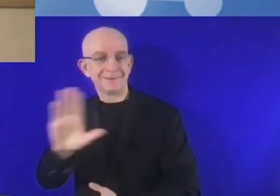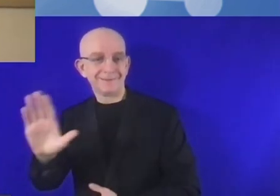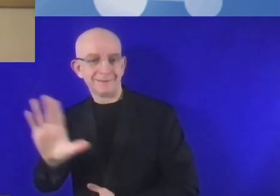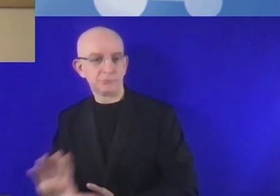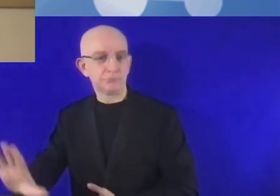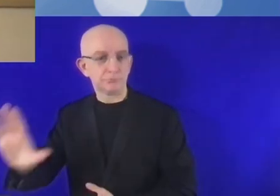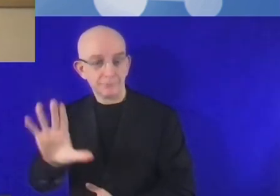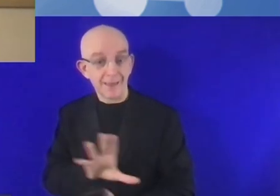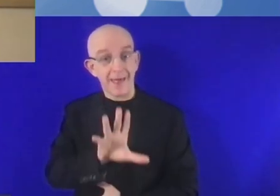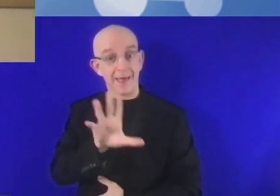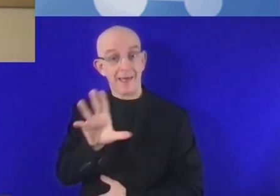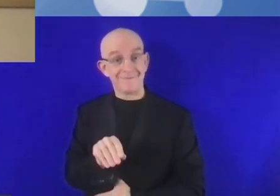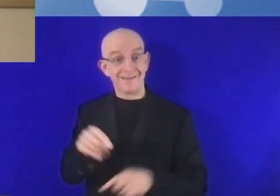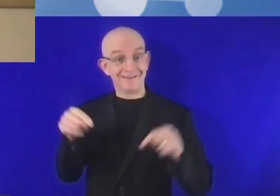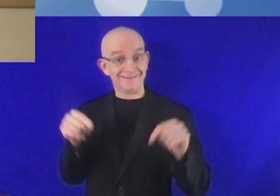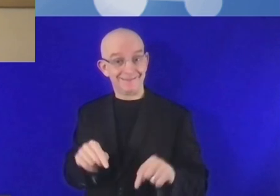rynkami na Bliskim Wschodzie.